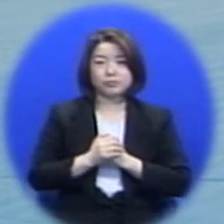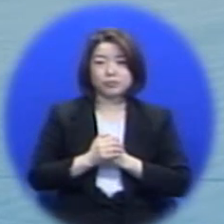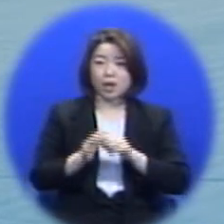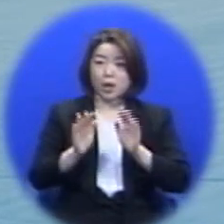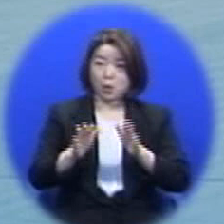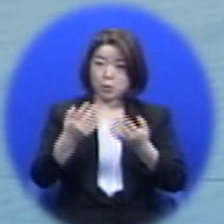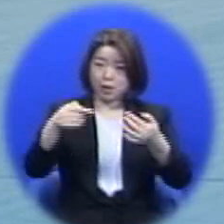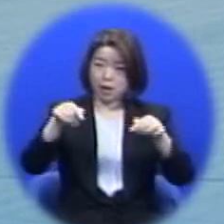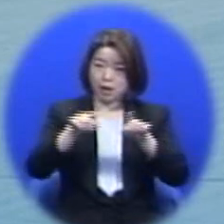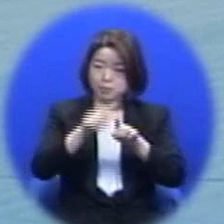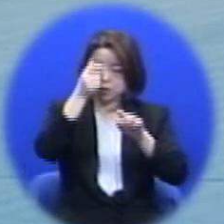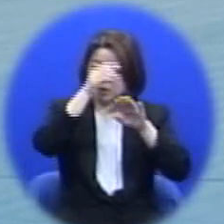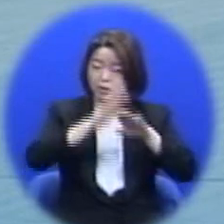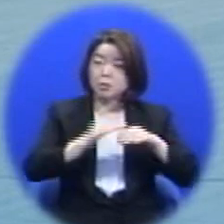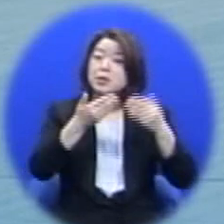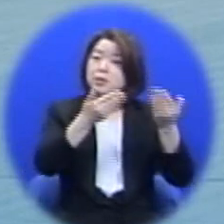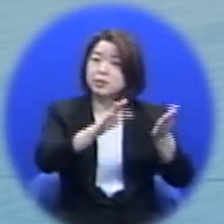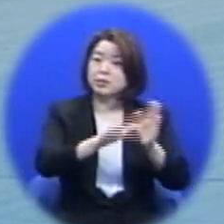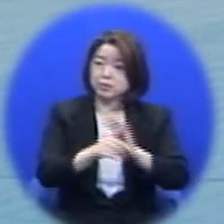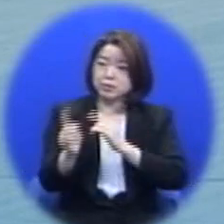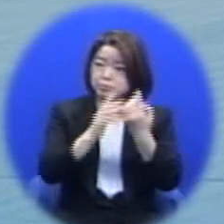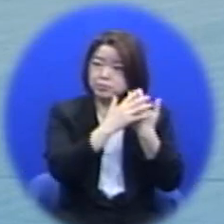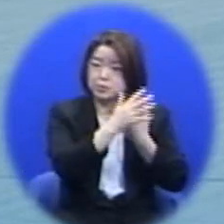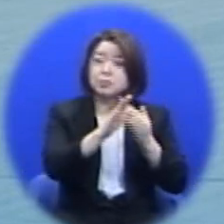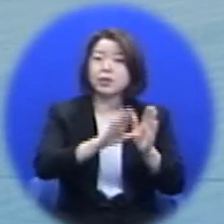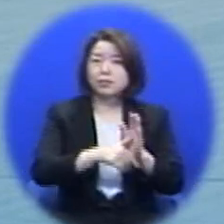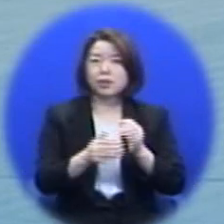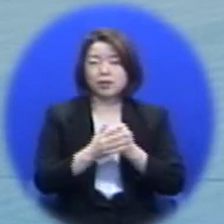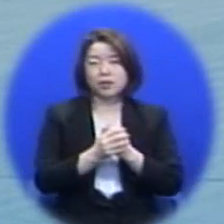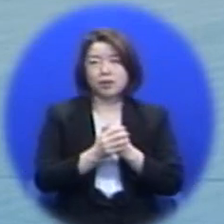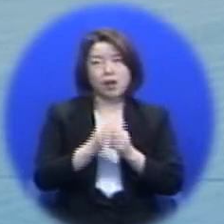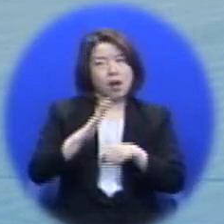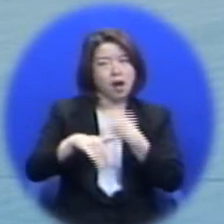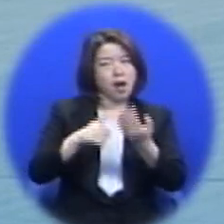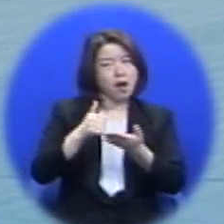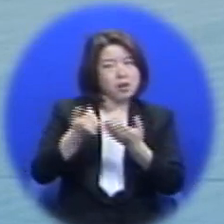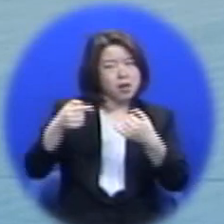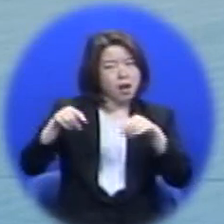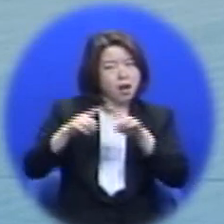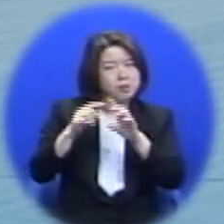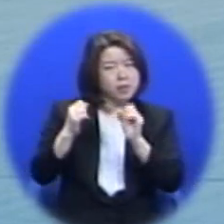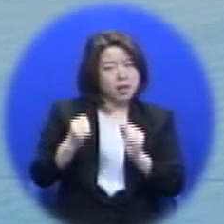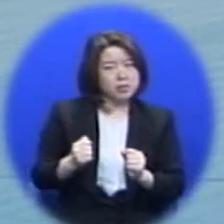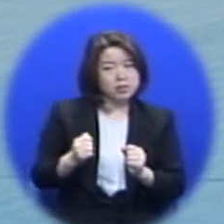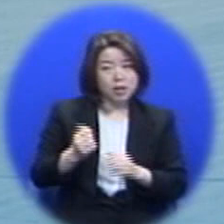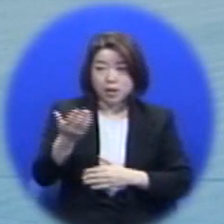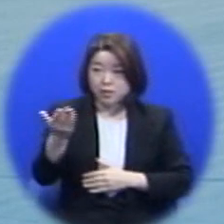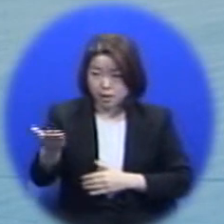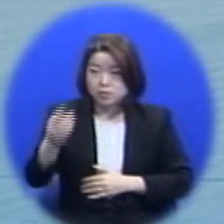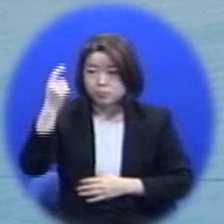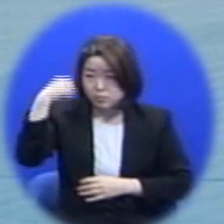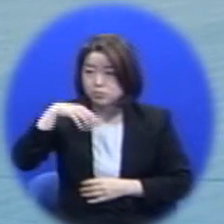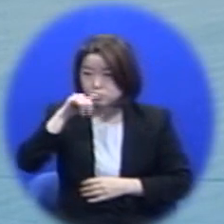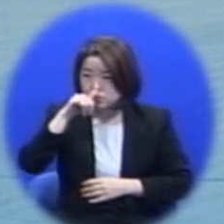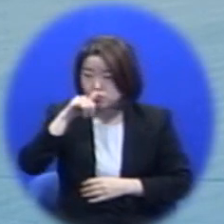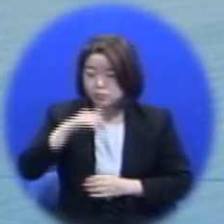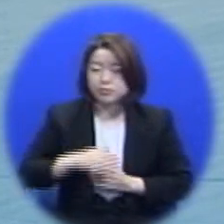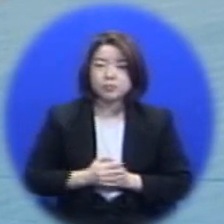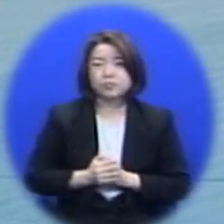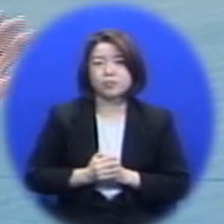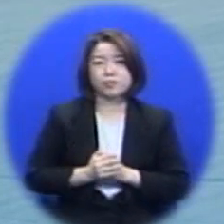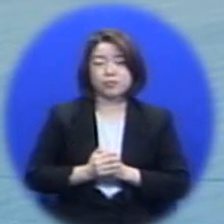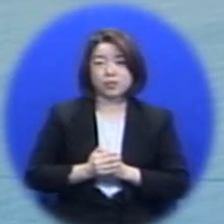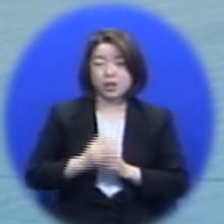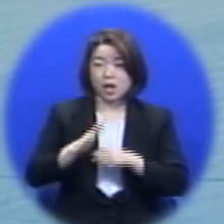오늘 함께 예배 드리면서 집회하면서 하나님이 함께 하시지 않는다고 당신도 느끼셨죠?